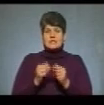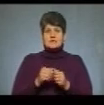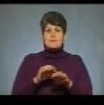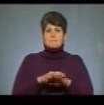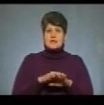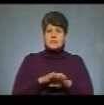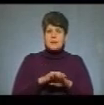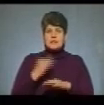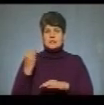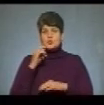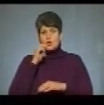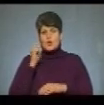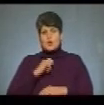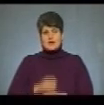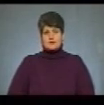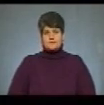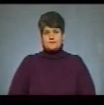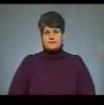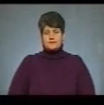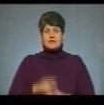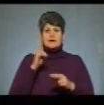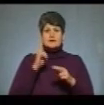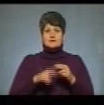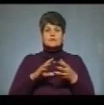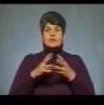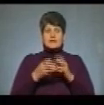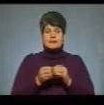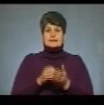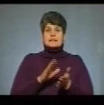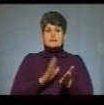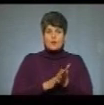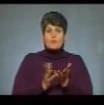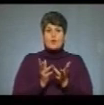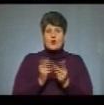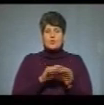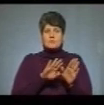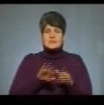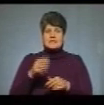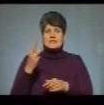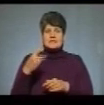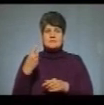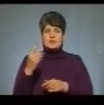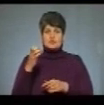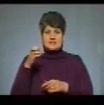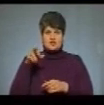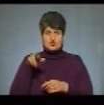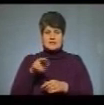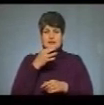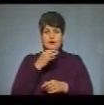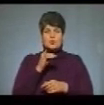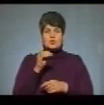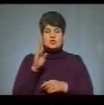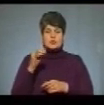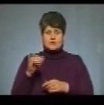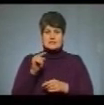та історія України. Остаточну кількість зареєстрованих підрахують після 31 січня, повідомив Юрій Шейнюк. За